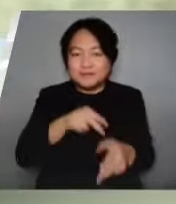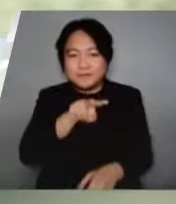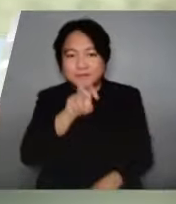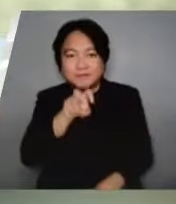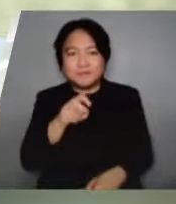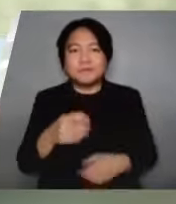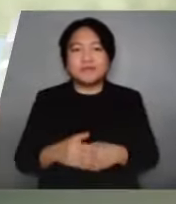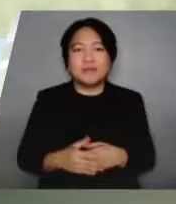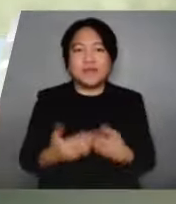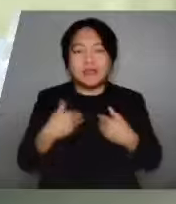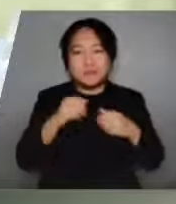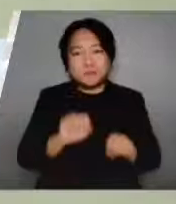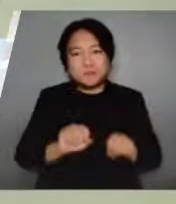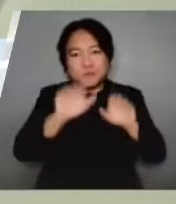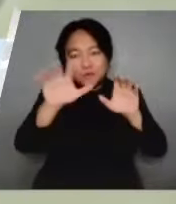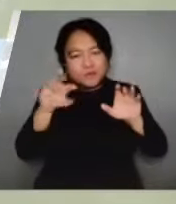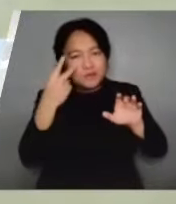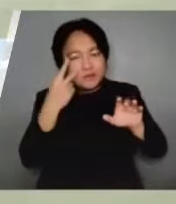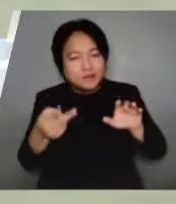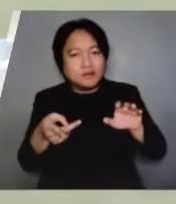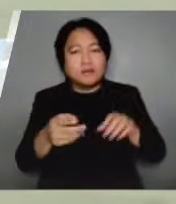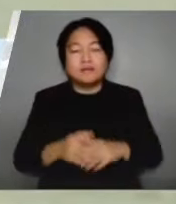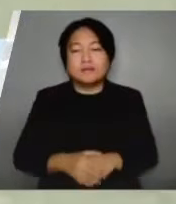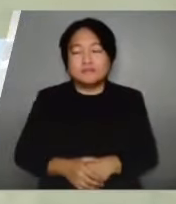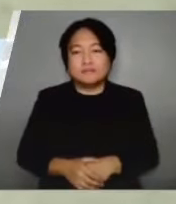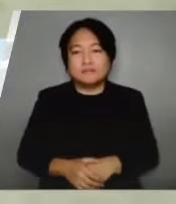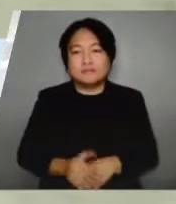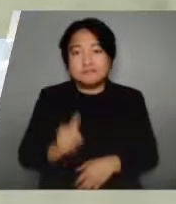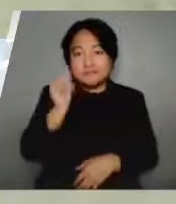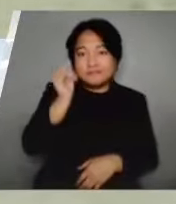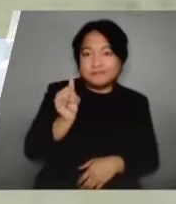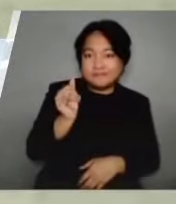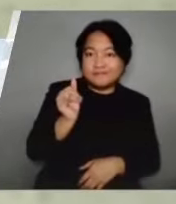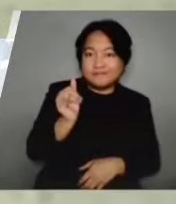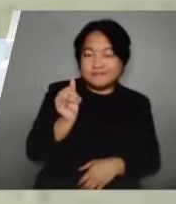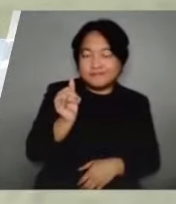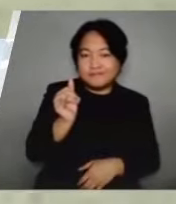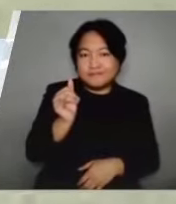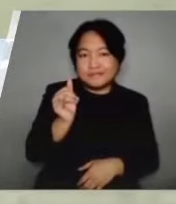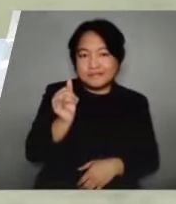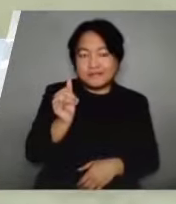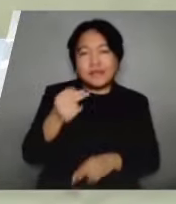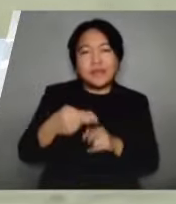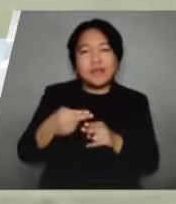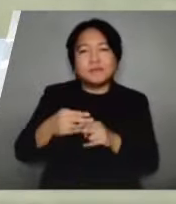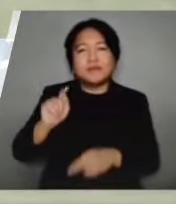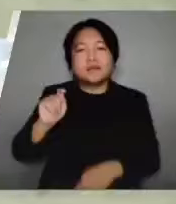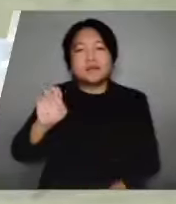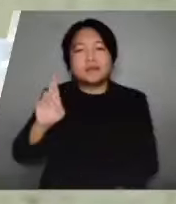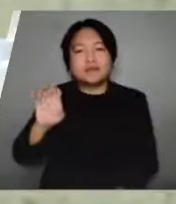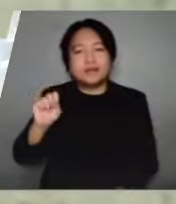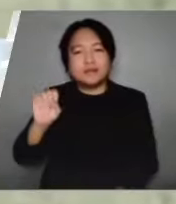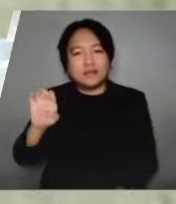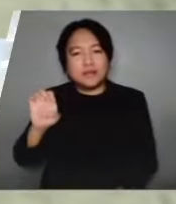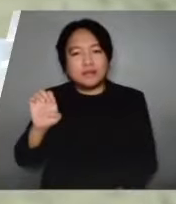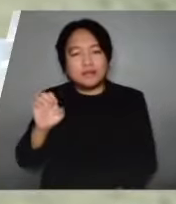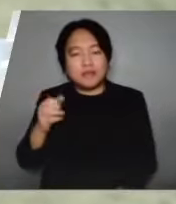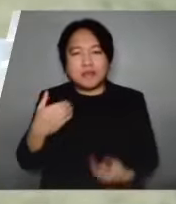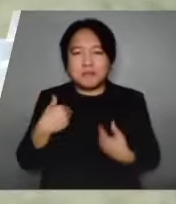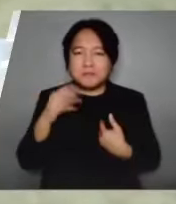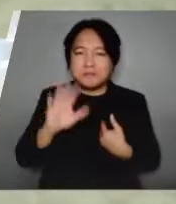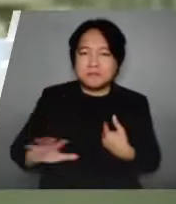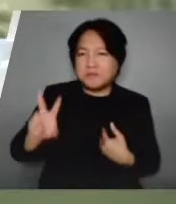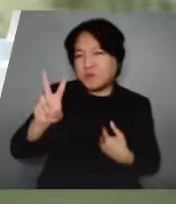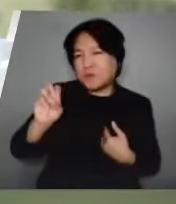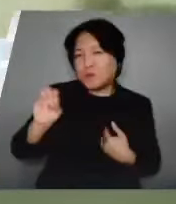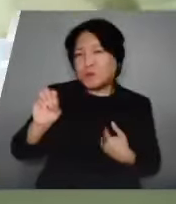bundok. Ay sa uploader ng video na si Teris Go, aabot sa 20 unggoy ang kanyang nakita. Naiwan